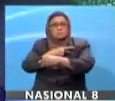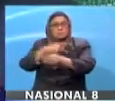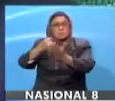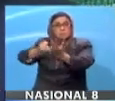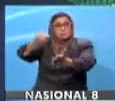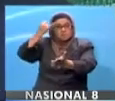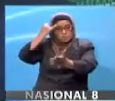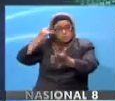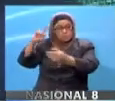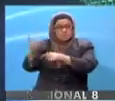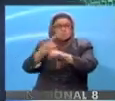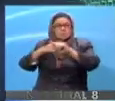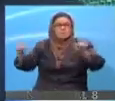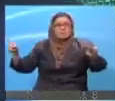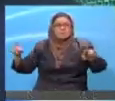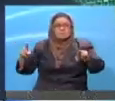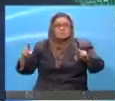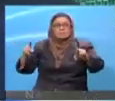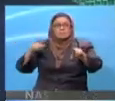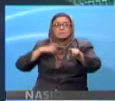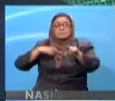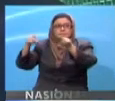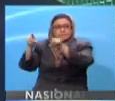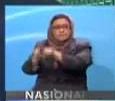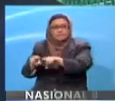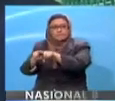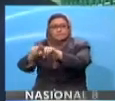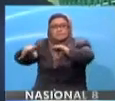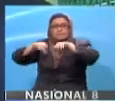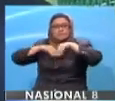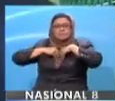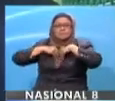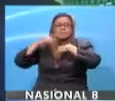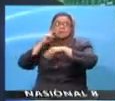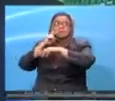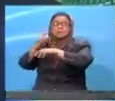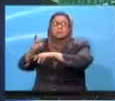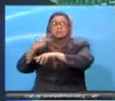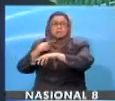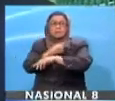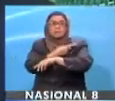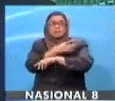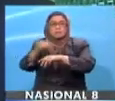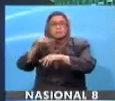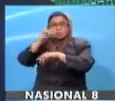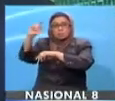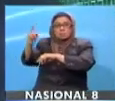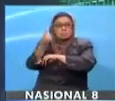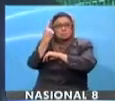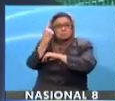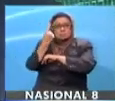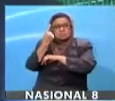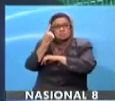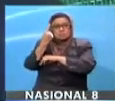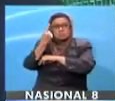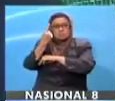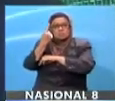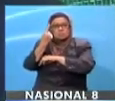macam tu je. Dia turut menerima pandangan kita. Bukan setakat